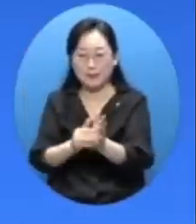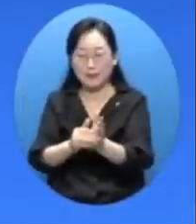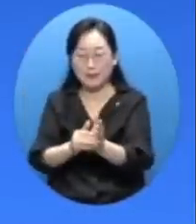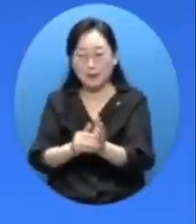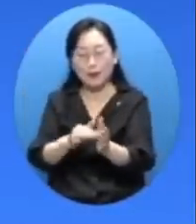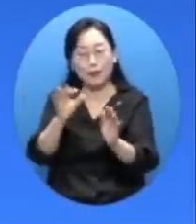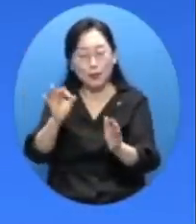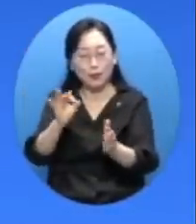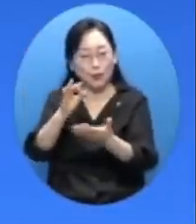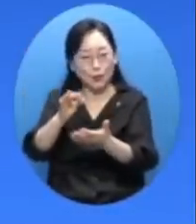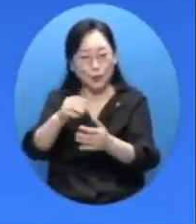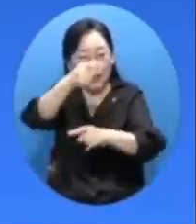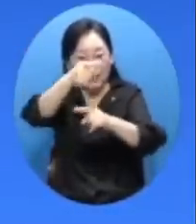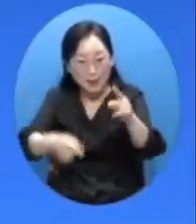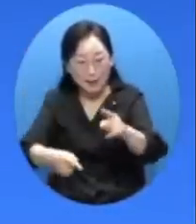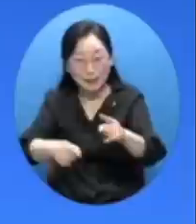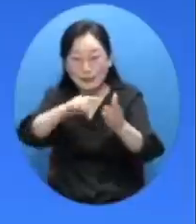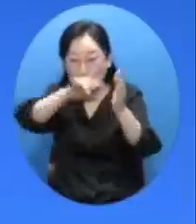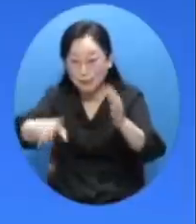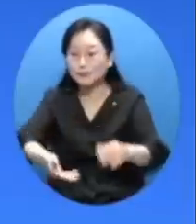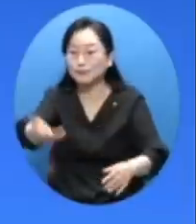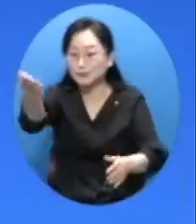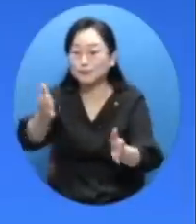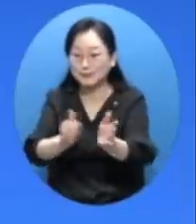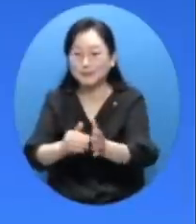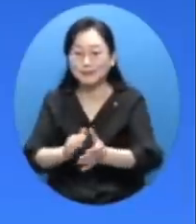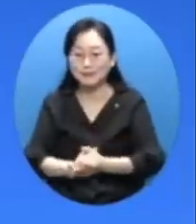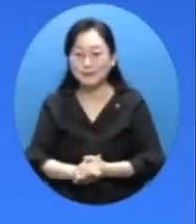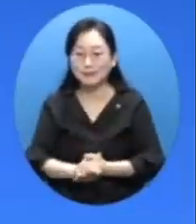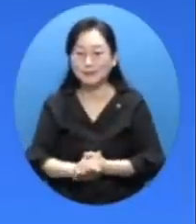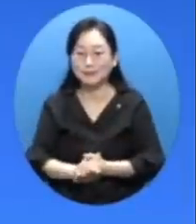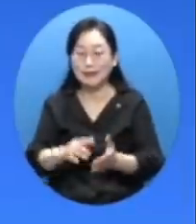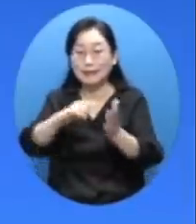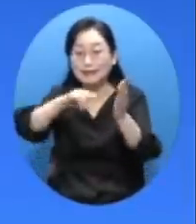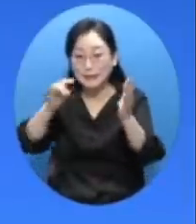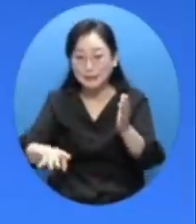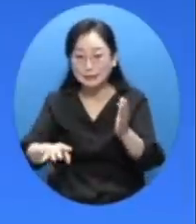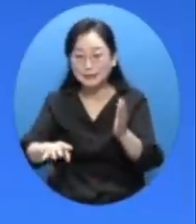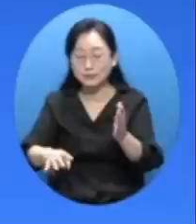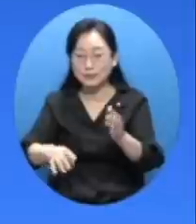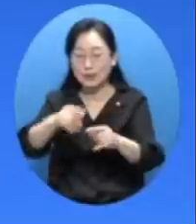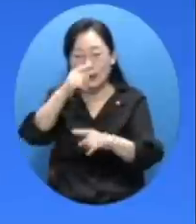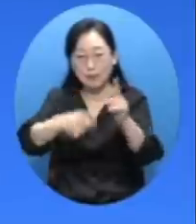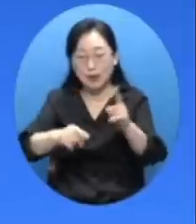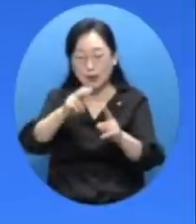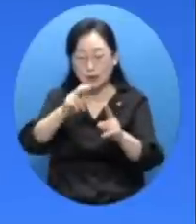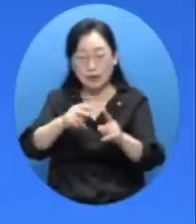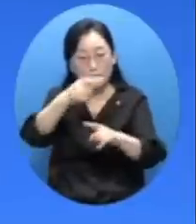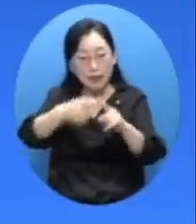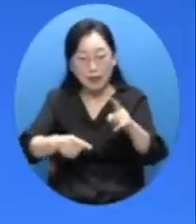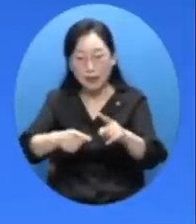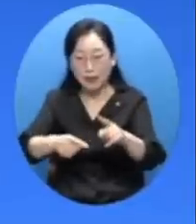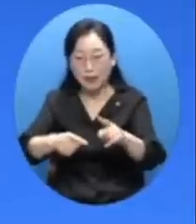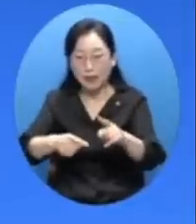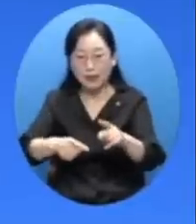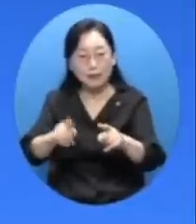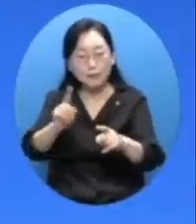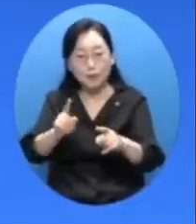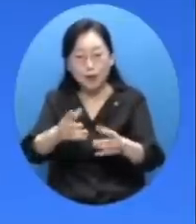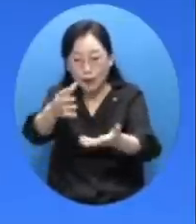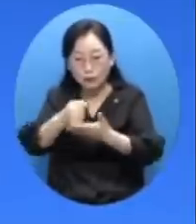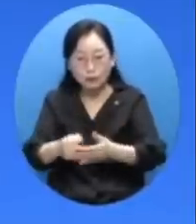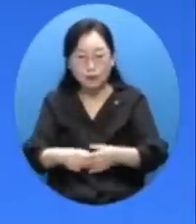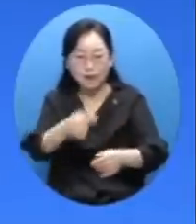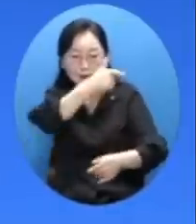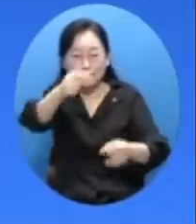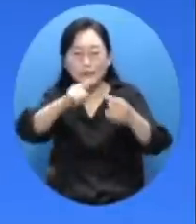많이 떴으니까 절반 세금 내라고 세금 다 내고 세금 다 내고 그럼 반밖에 안 남았는데 그 반밖에 안 남고 큰 교회를 지금 4개나 짓고